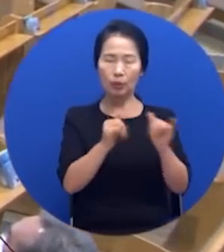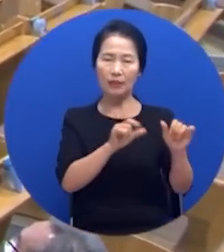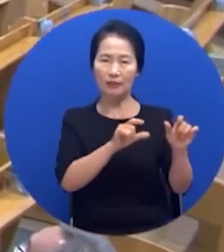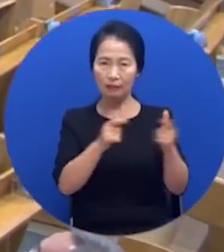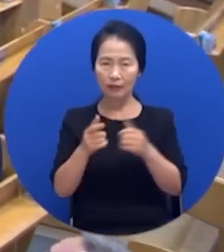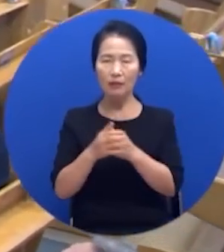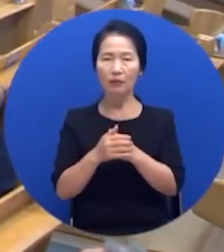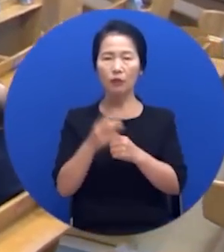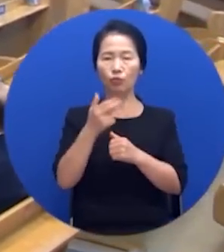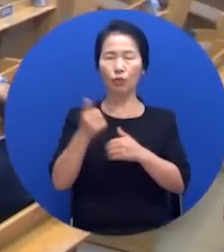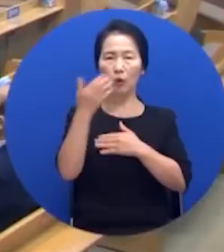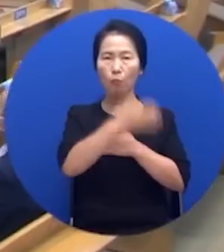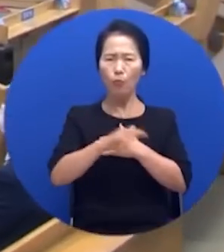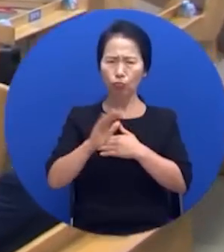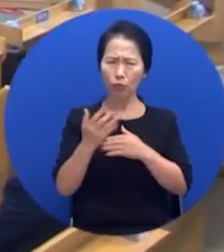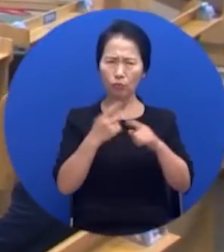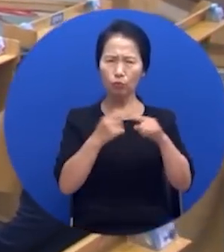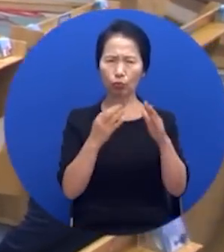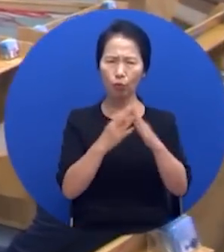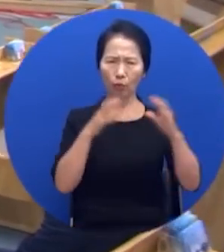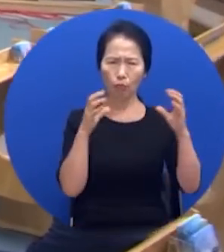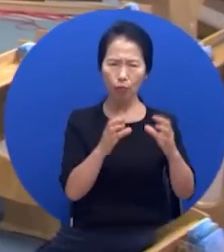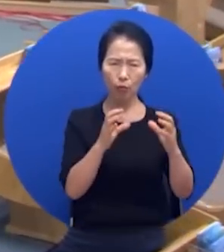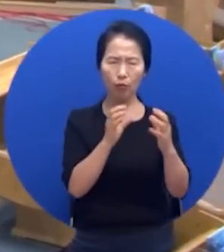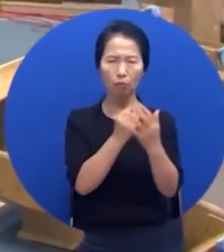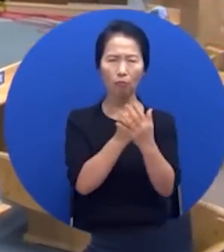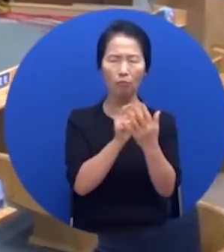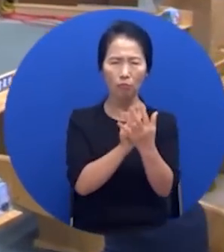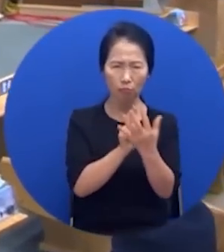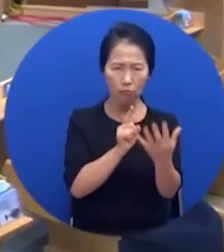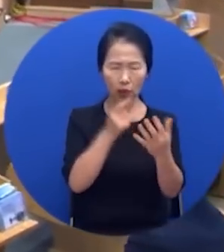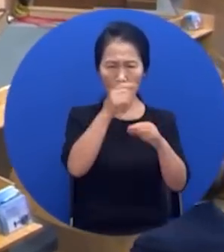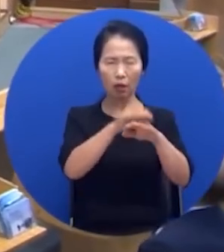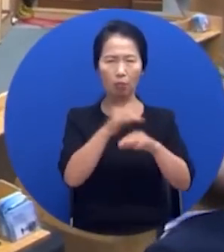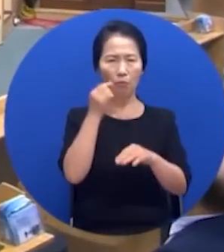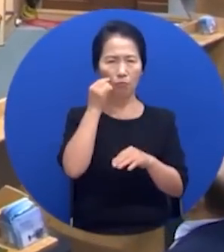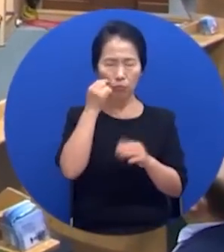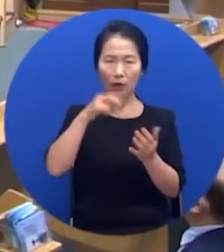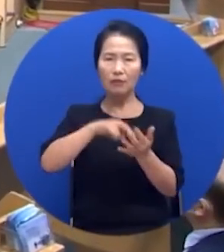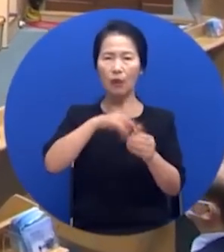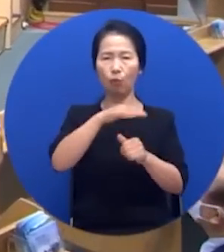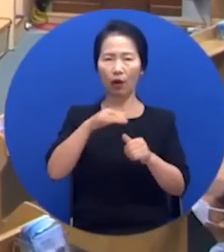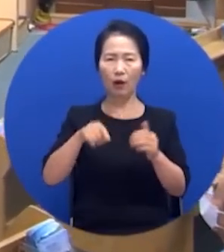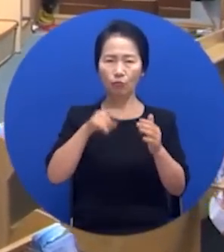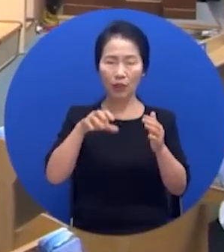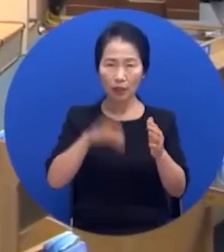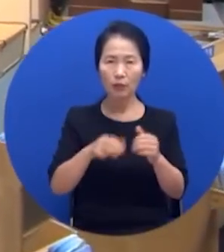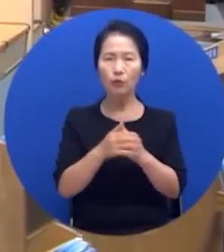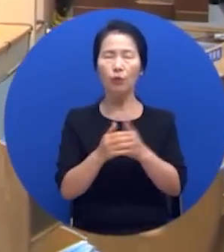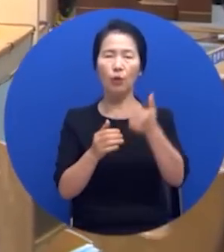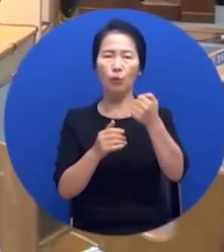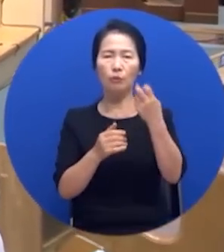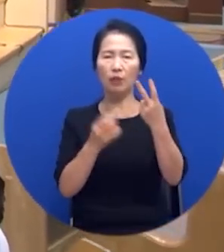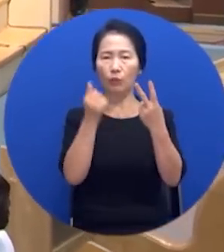주님의 몸된 교회에 모여 대면 예배를 드리기 어려운 상황 속에서도 제52회